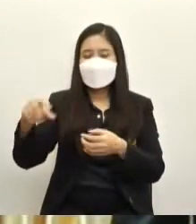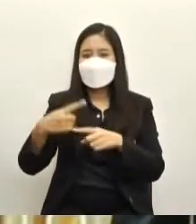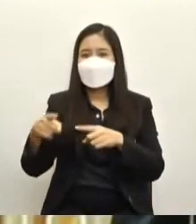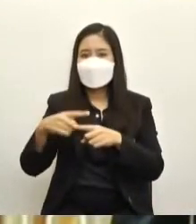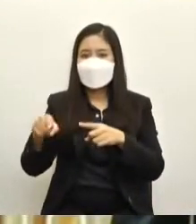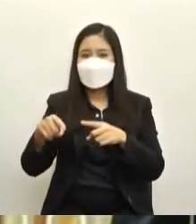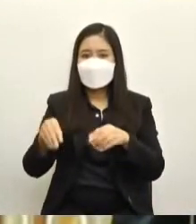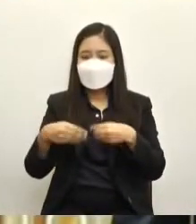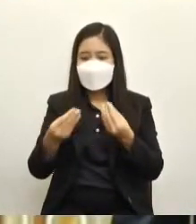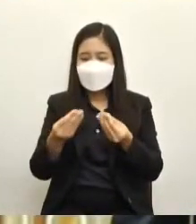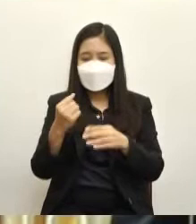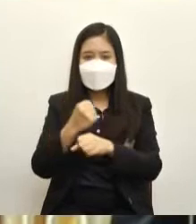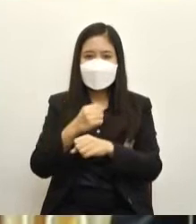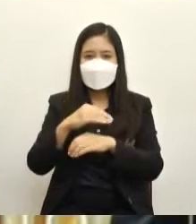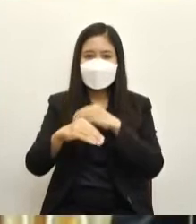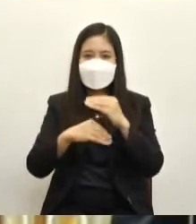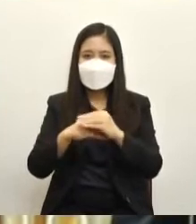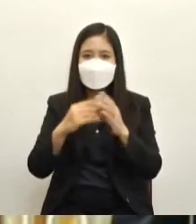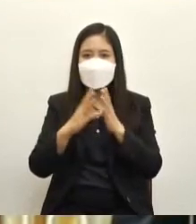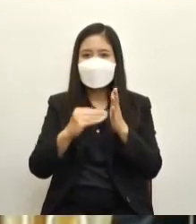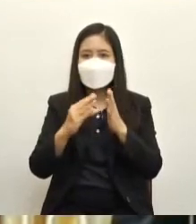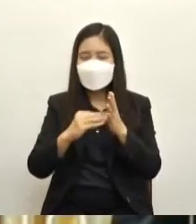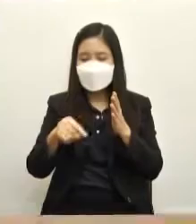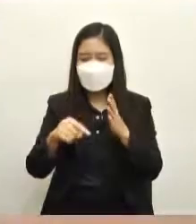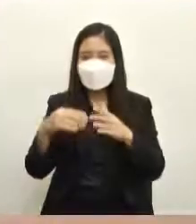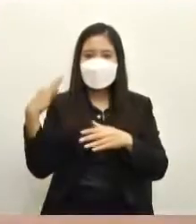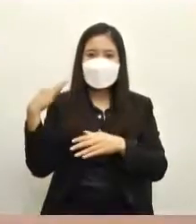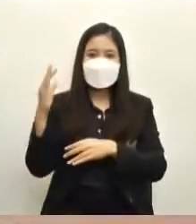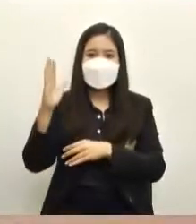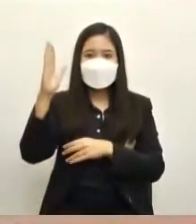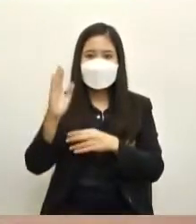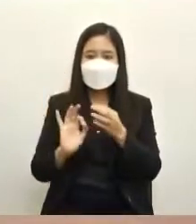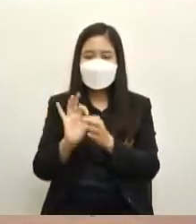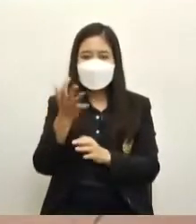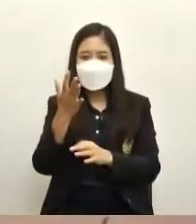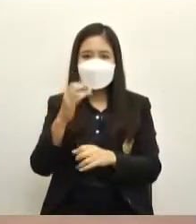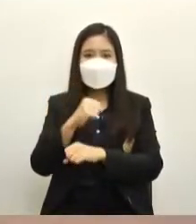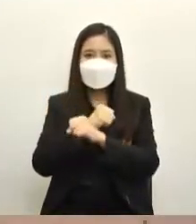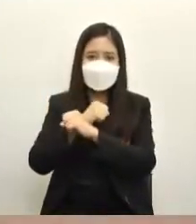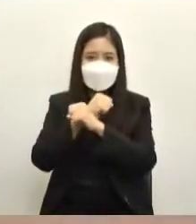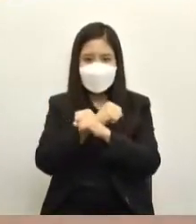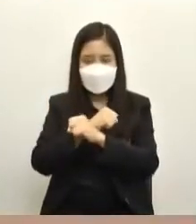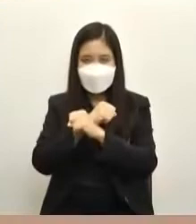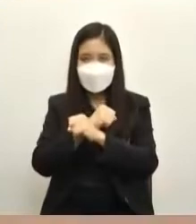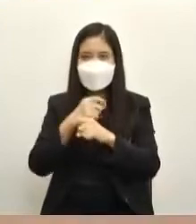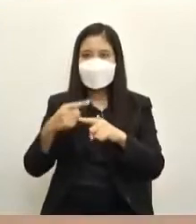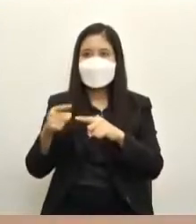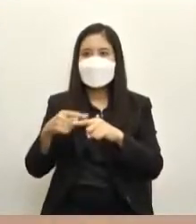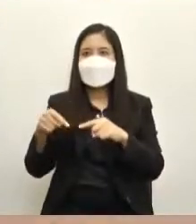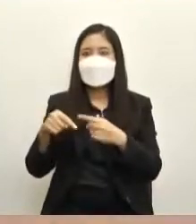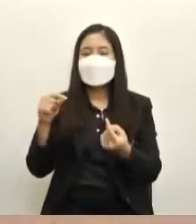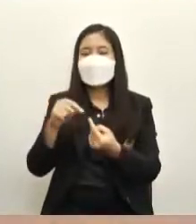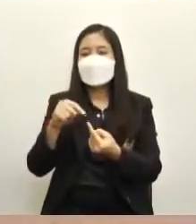การคิดโครงการให้กับเยาวชนจิตอาสาบรรเทาสาธารณภัยและอุปติภัยซึ่งก็ถือว่าโครงการที่นัก